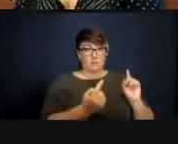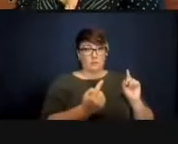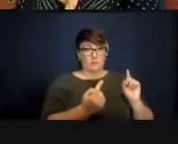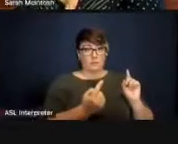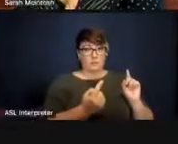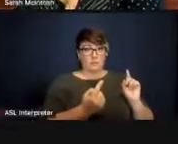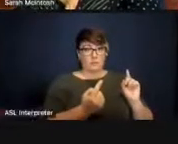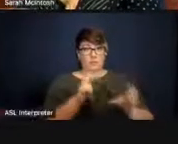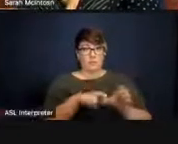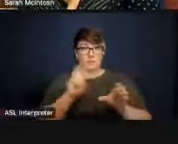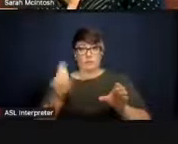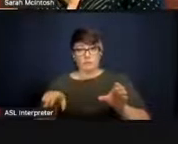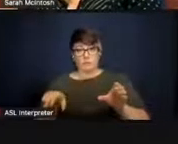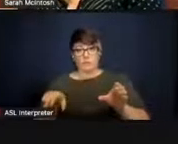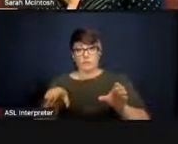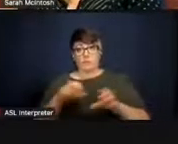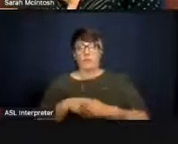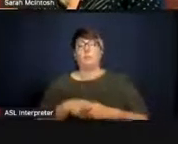ambao